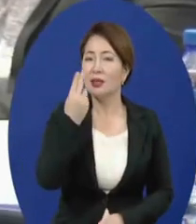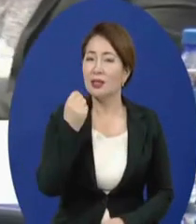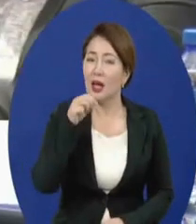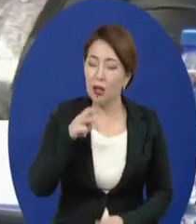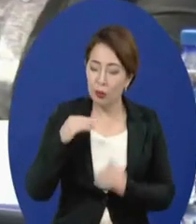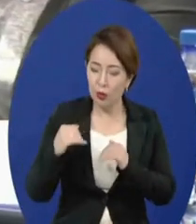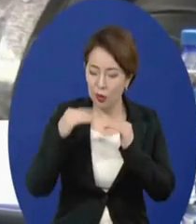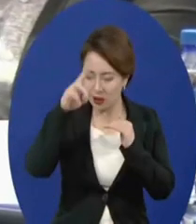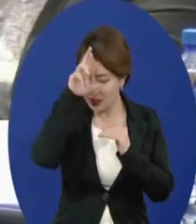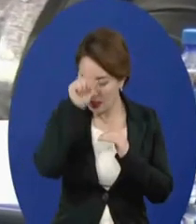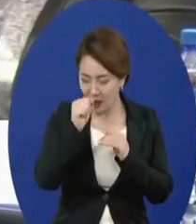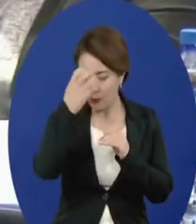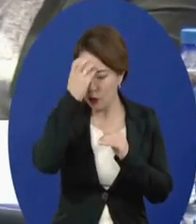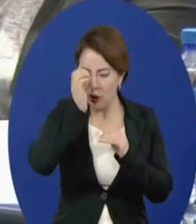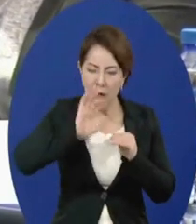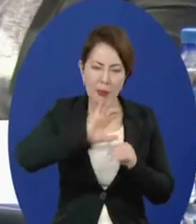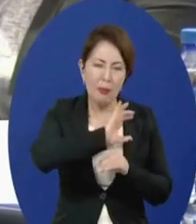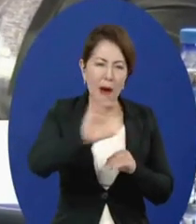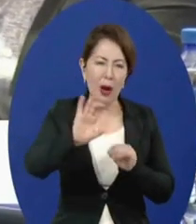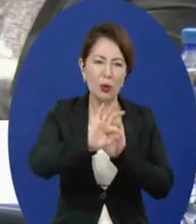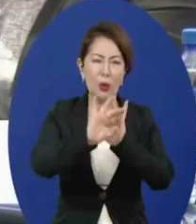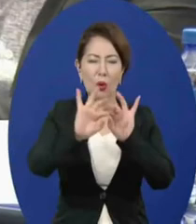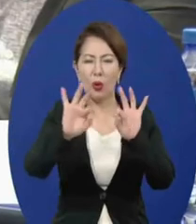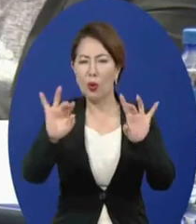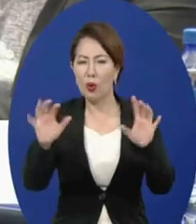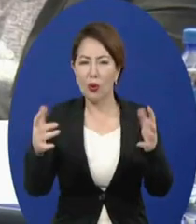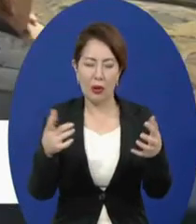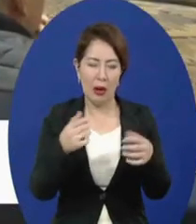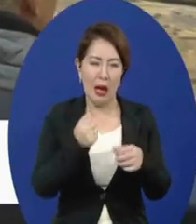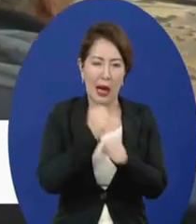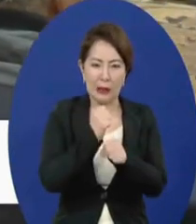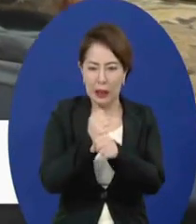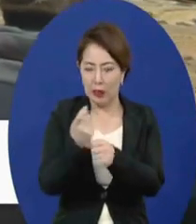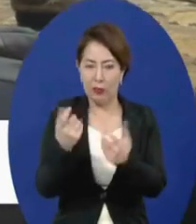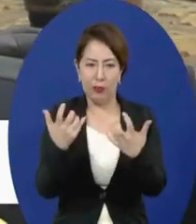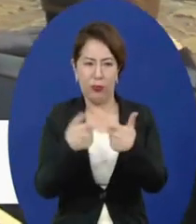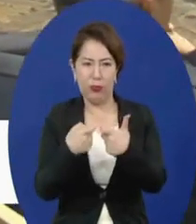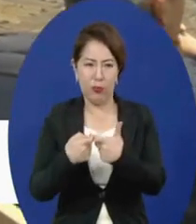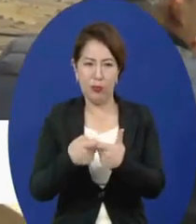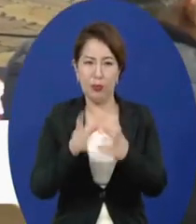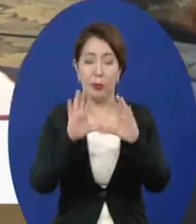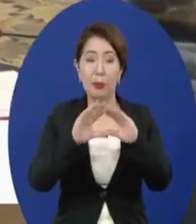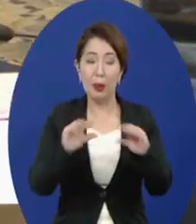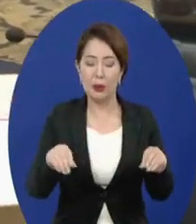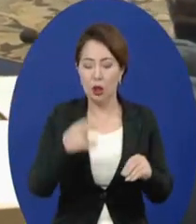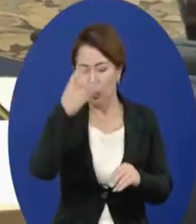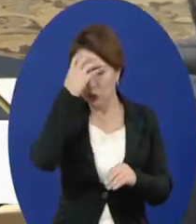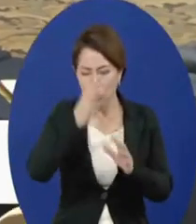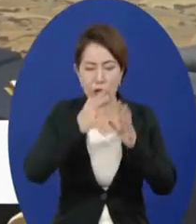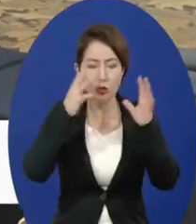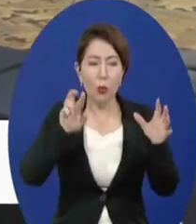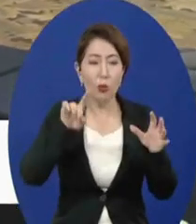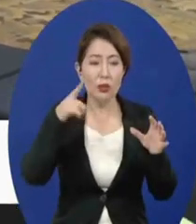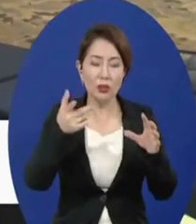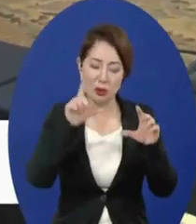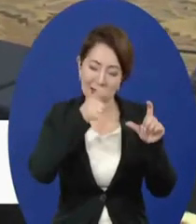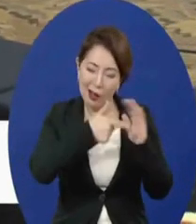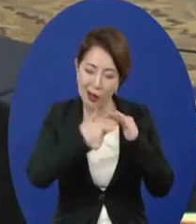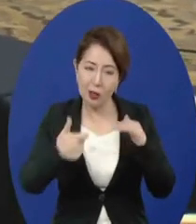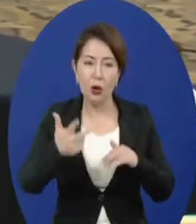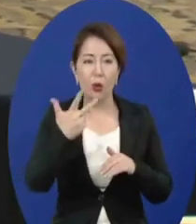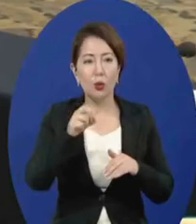төрийн бүх шатны байгууллагын орон тооны давхцлыг байхгүй болгож төрийн бүтцийг 30-40% бууруулна гэсэн тооцоолол гарсан